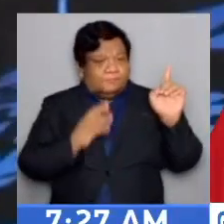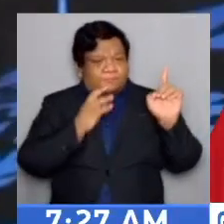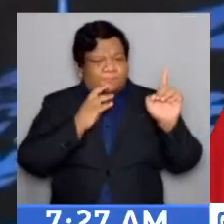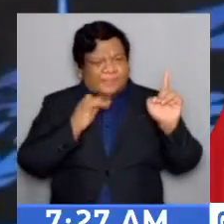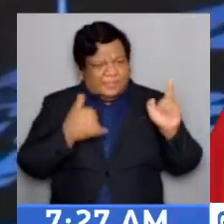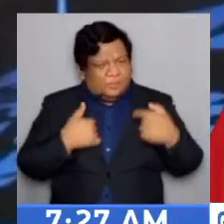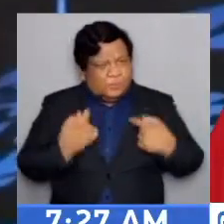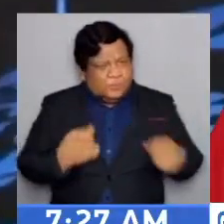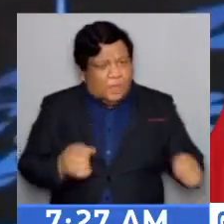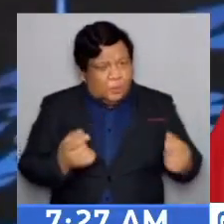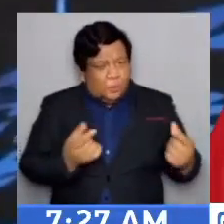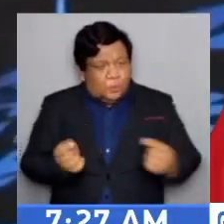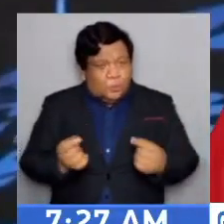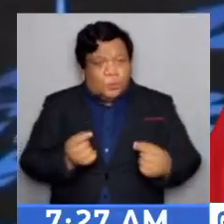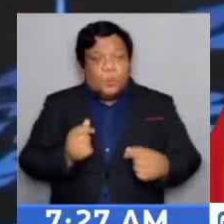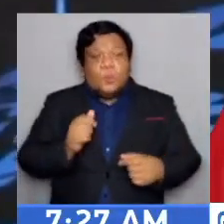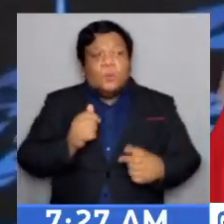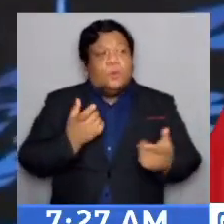everyday functions